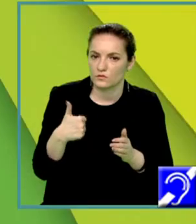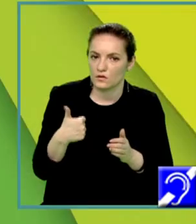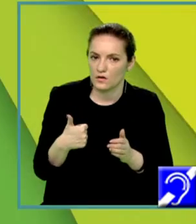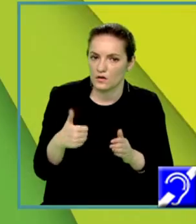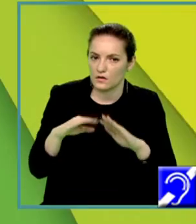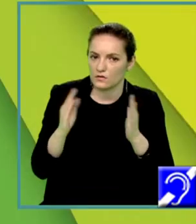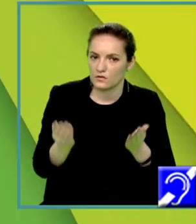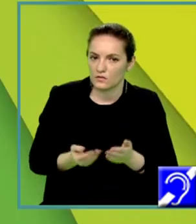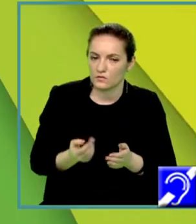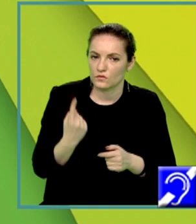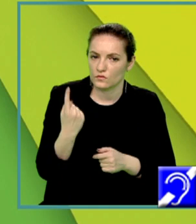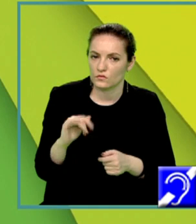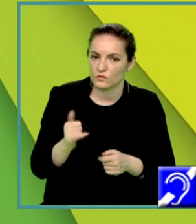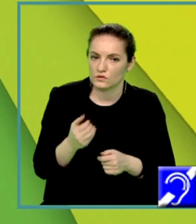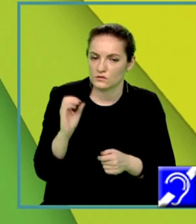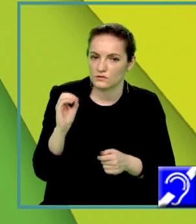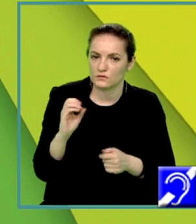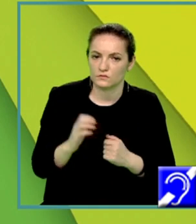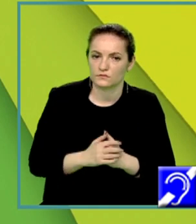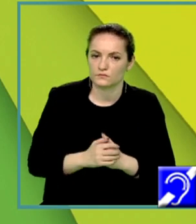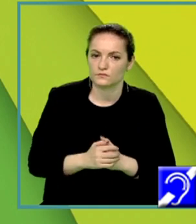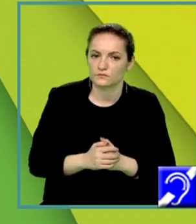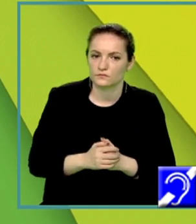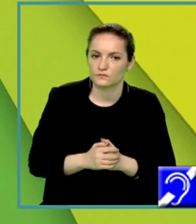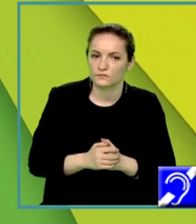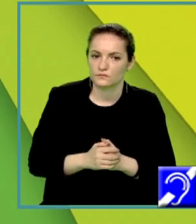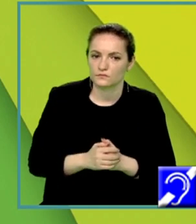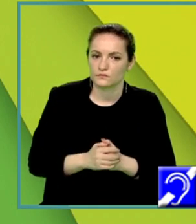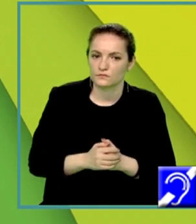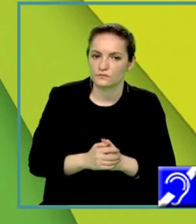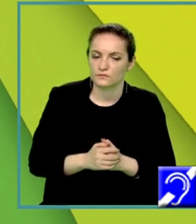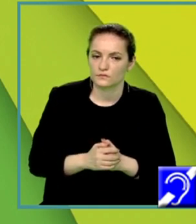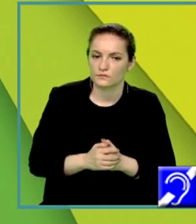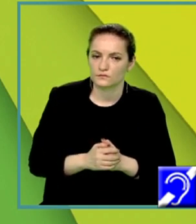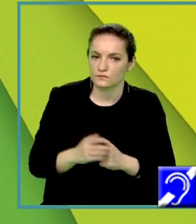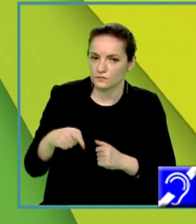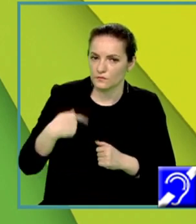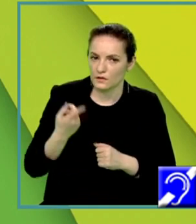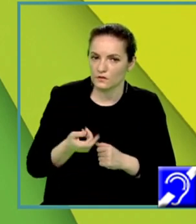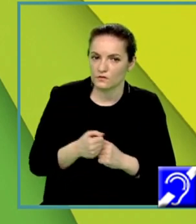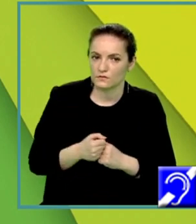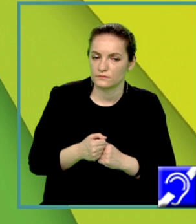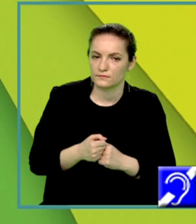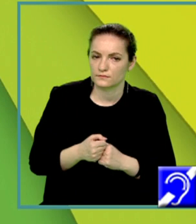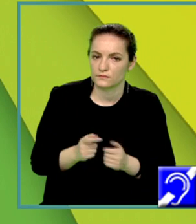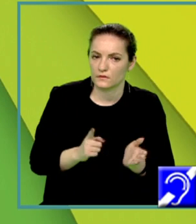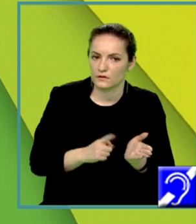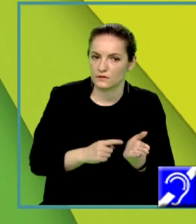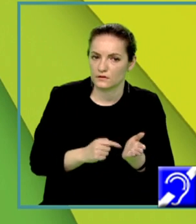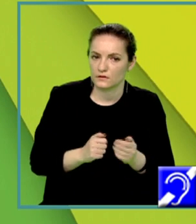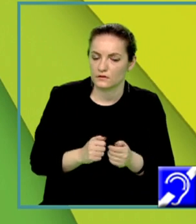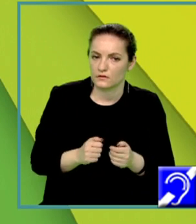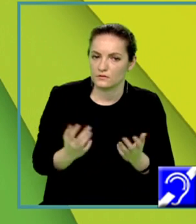de coordonate 1 și 0. La punctul următor, ni se cere